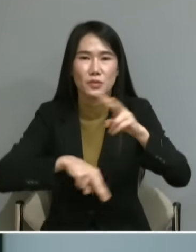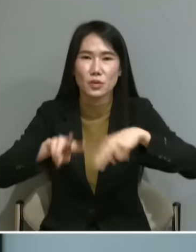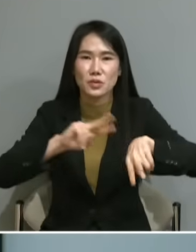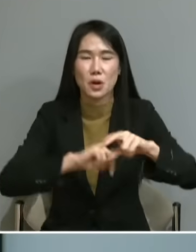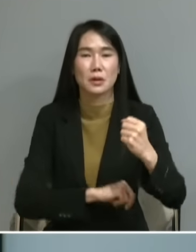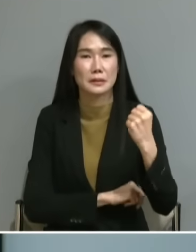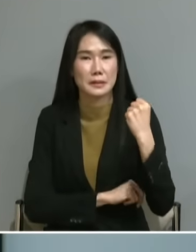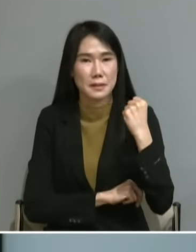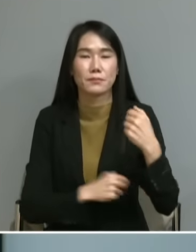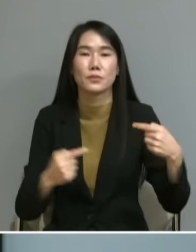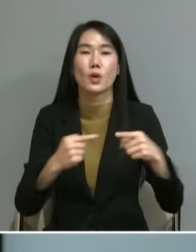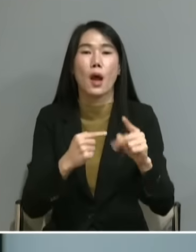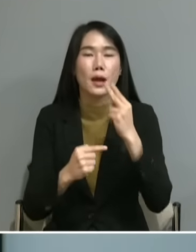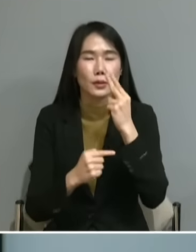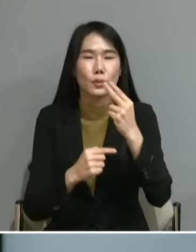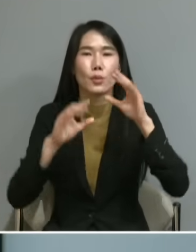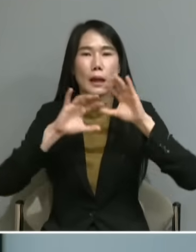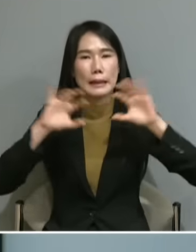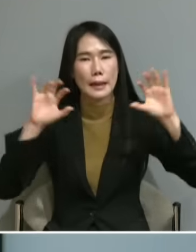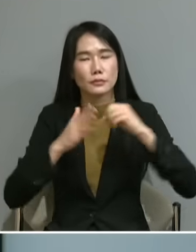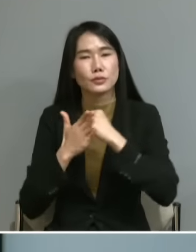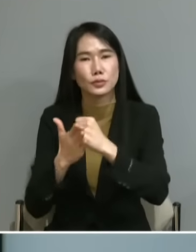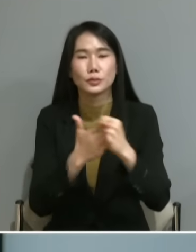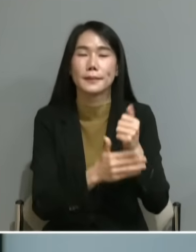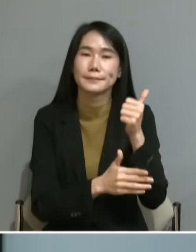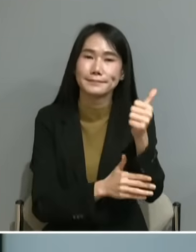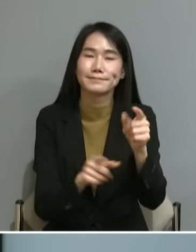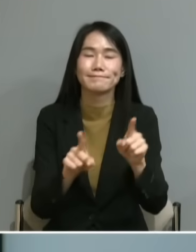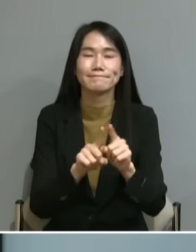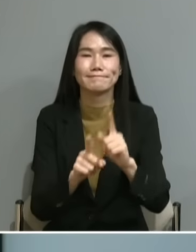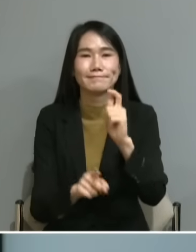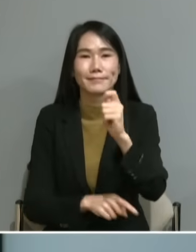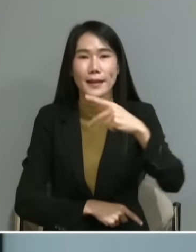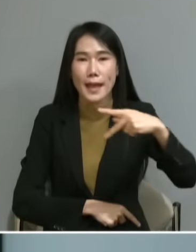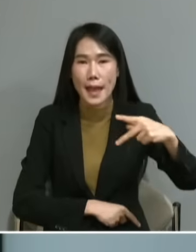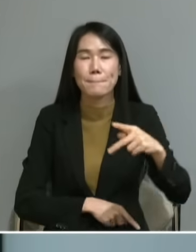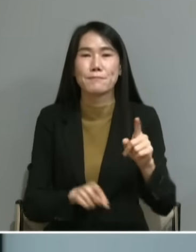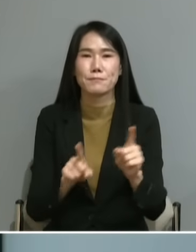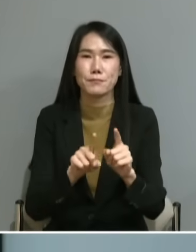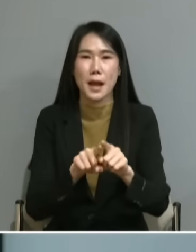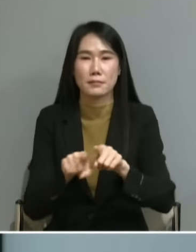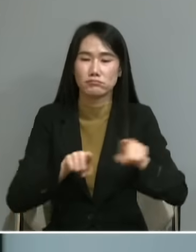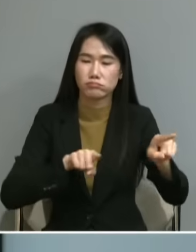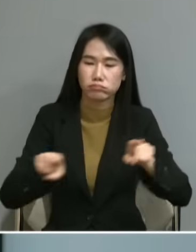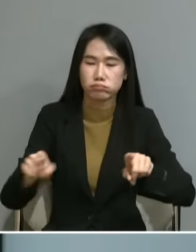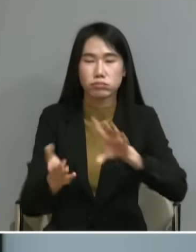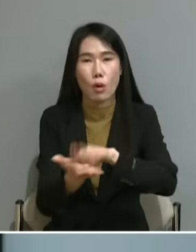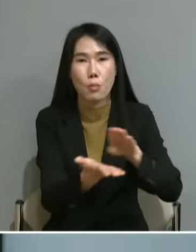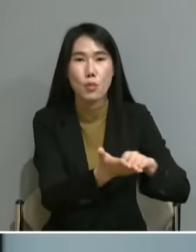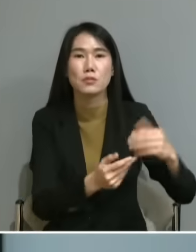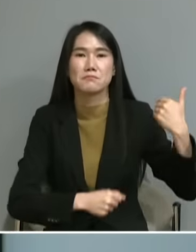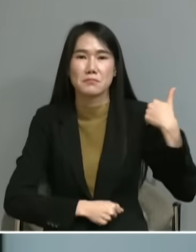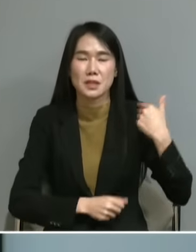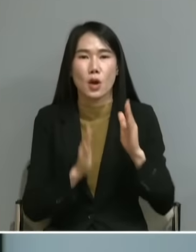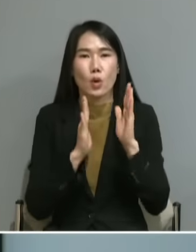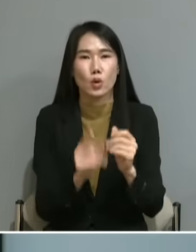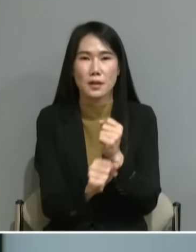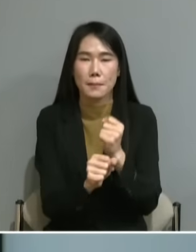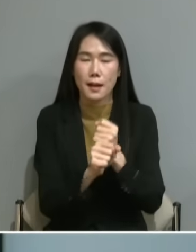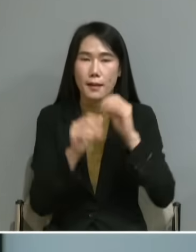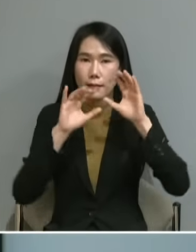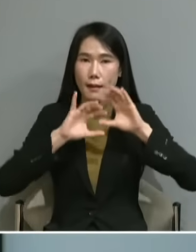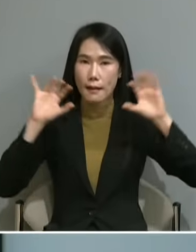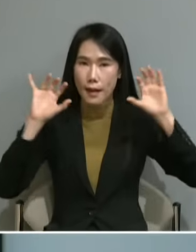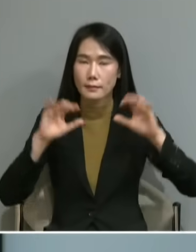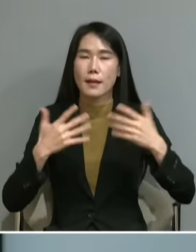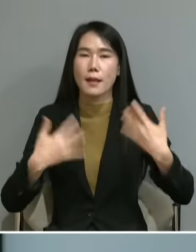ข้มข้นผ่านทางกลไกของรัฐไม่ว่าจะเป็นเรื่องของแอปพลิเคชันซึ่งจะมีบล็อกเชนเองเรื่องของบุคลากรของภาครั